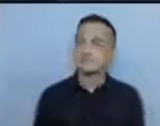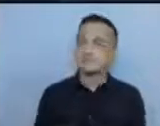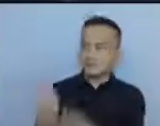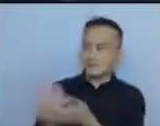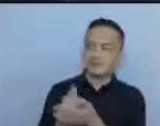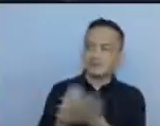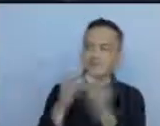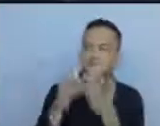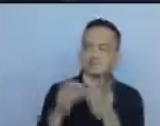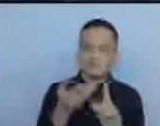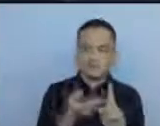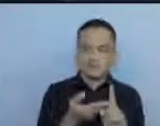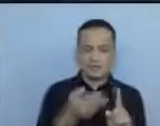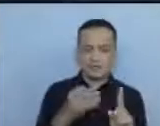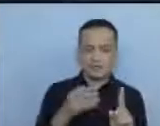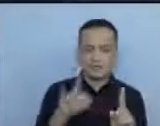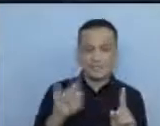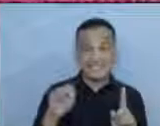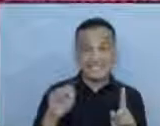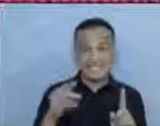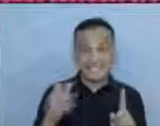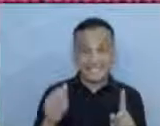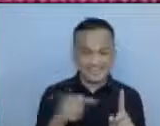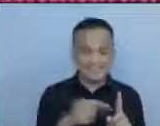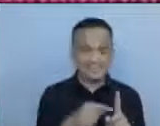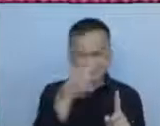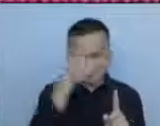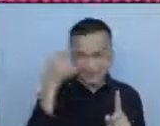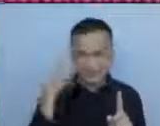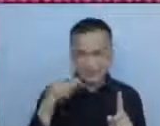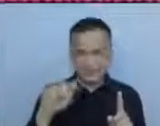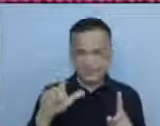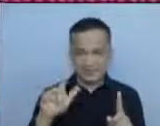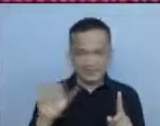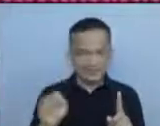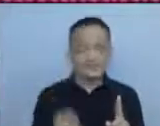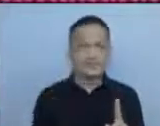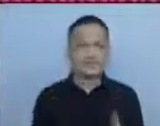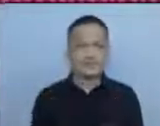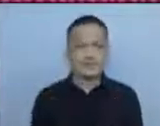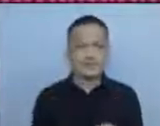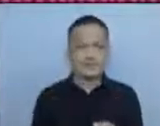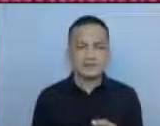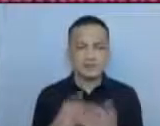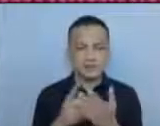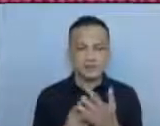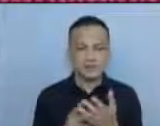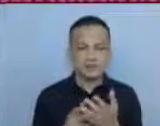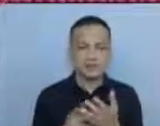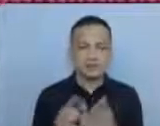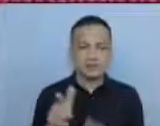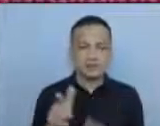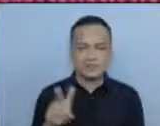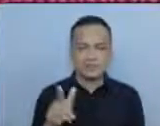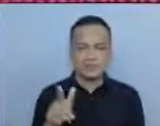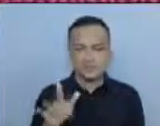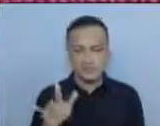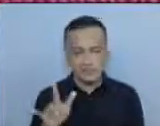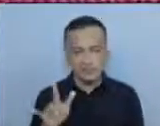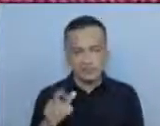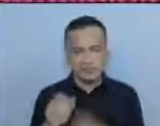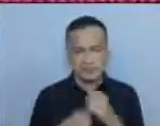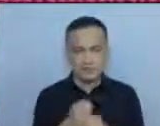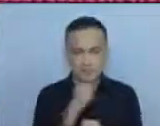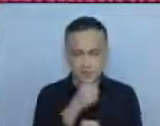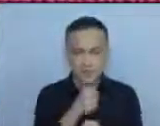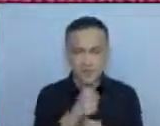Aslia Calandada, isa sa mga nagtapos sa ALS. Bahagi ng 25 taong gulang na completer na siya ay nakapaghinto sa